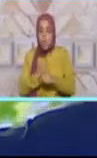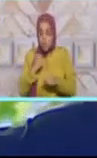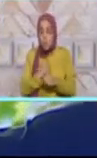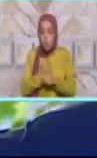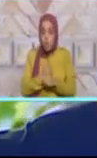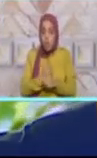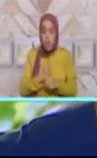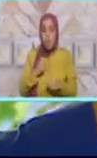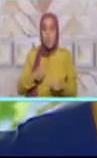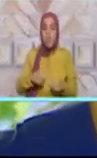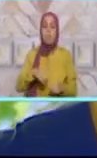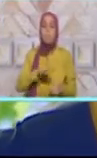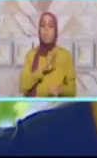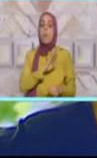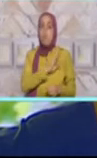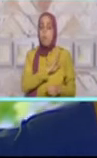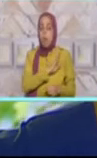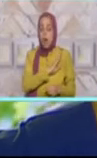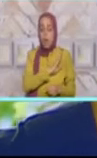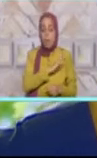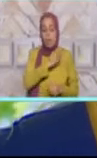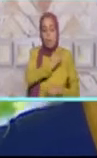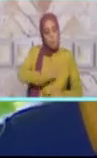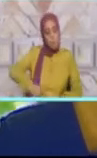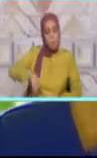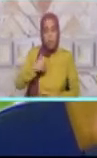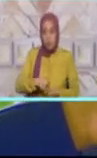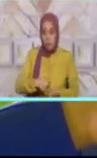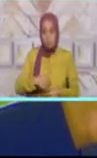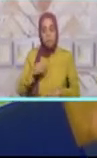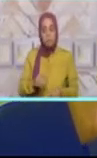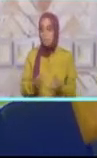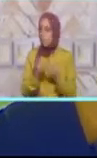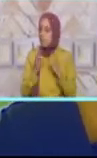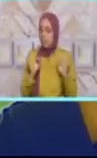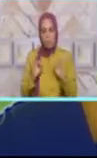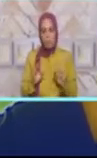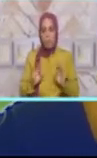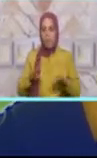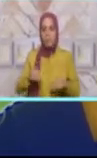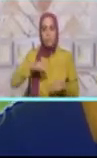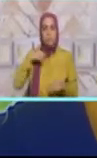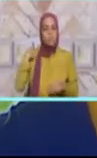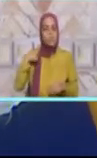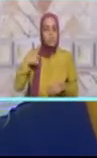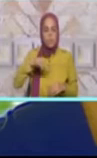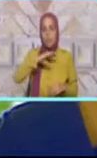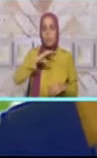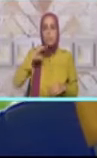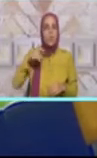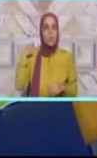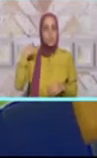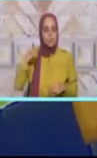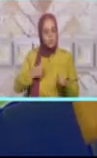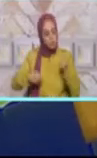مجالنا كمحامين وفي إجراءات التراخيص لقينا تسهيلات من السيد رئيس الجمهورية والسيد وزير